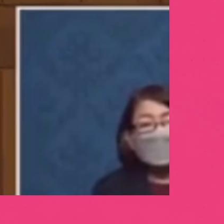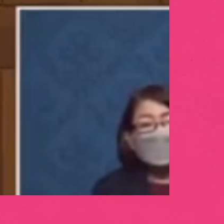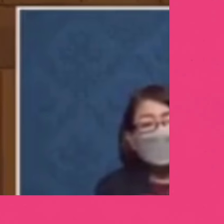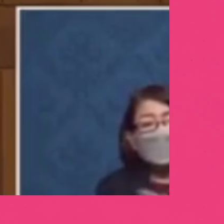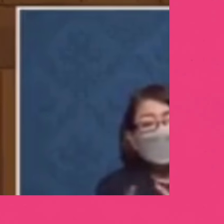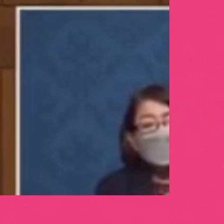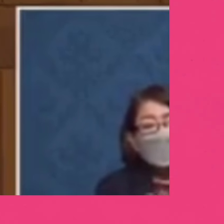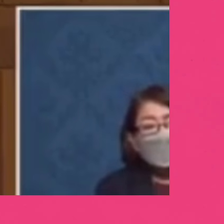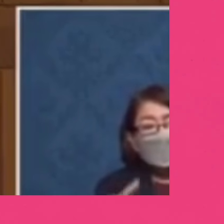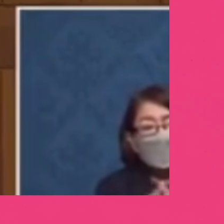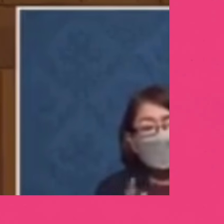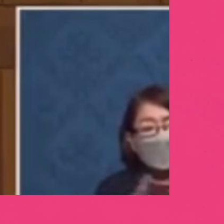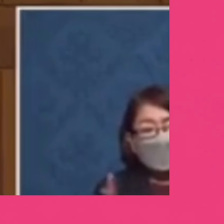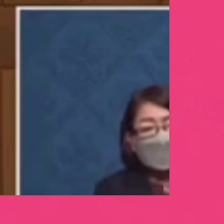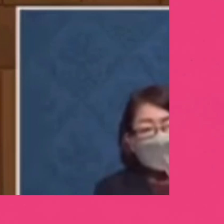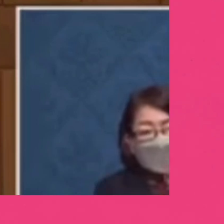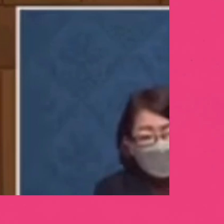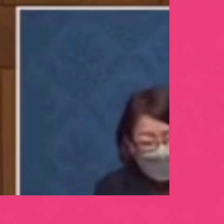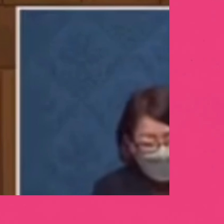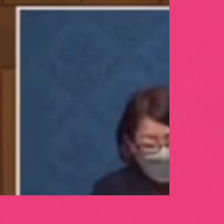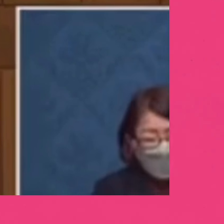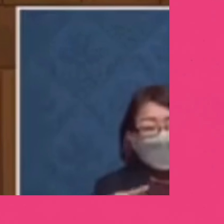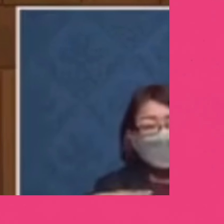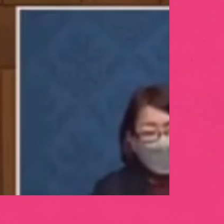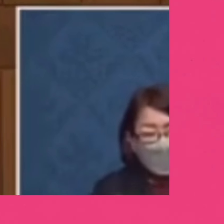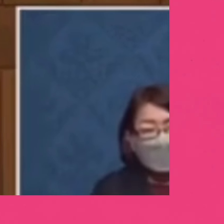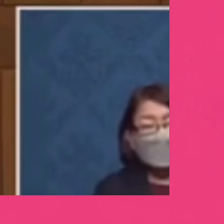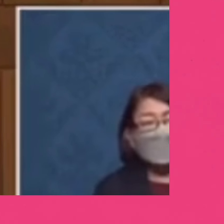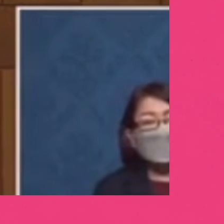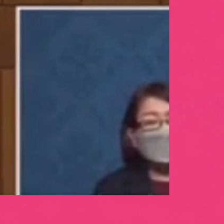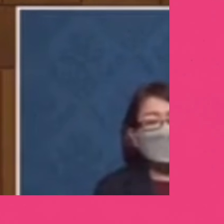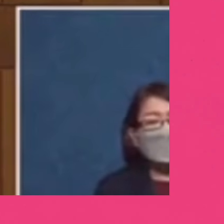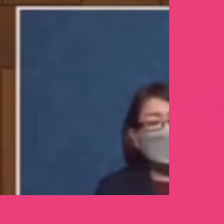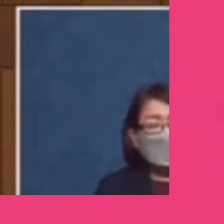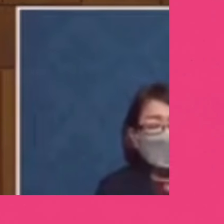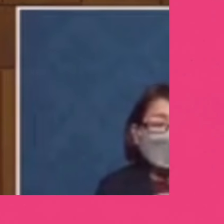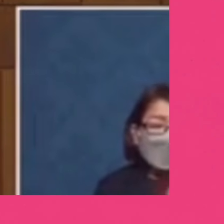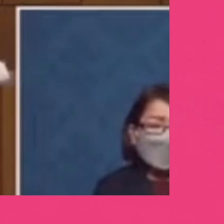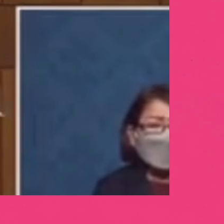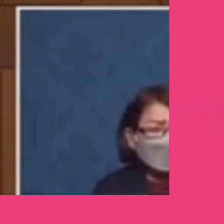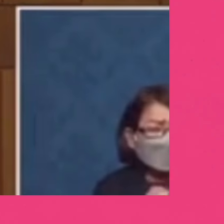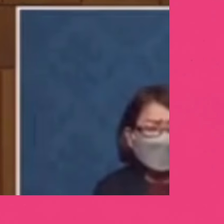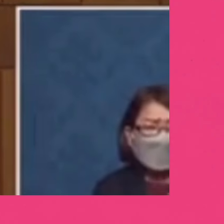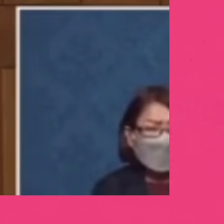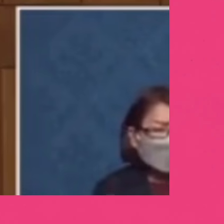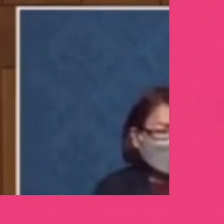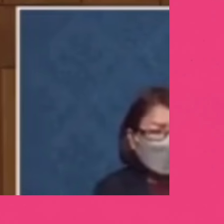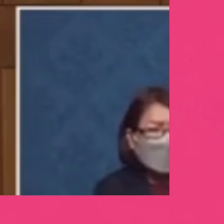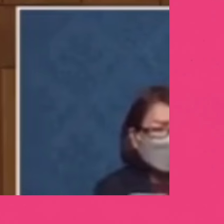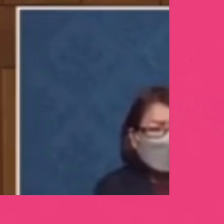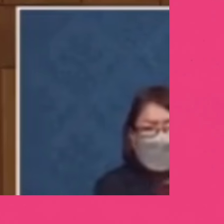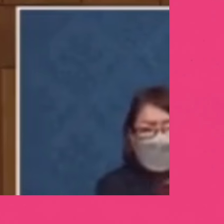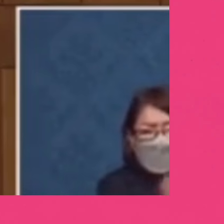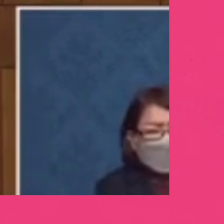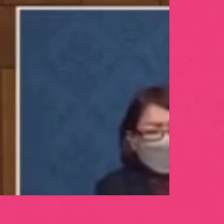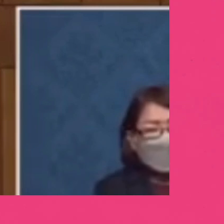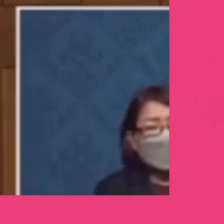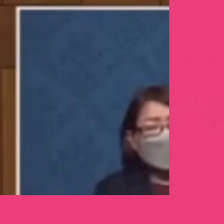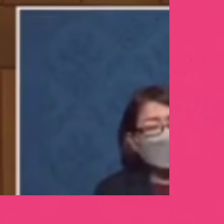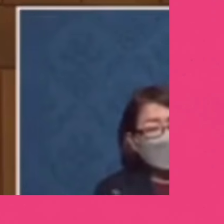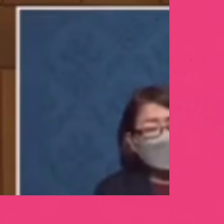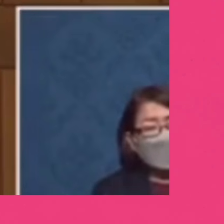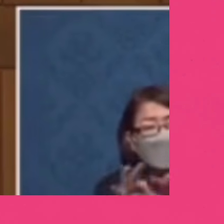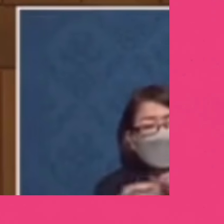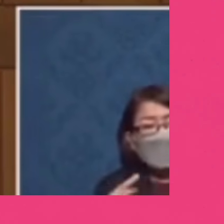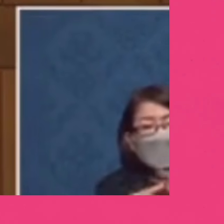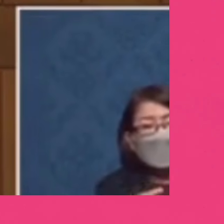การผมก็ยอมรับทั้งสิ้นนะครับเพราะนั้นหลายอย่างเนี่ยมันหยุดไม่ได้บางอย่างก็ต้องทำนะครับโดยเฉพาะในเรื่องของท่